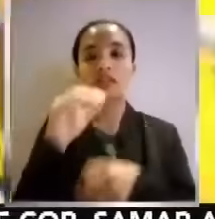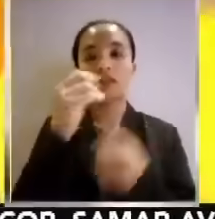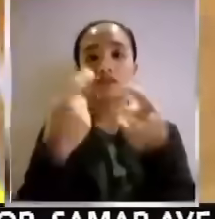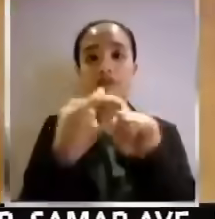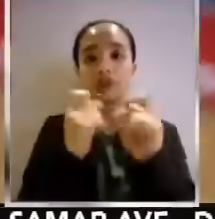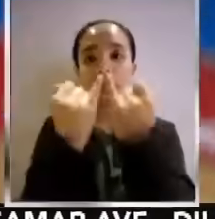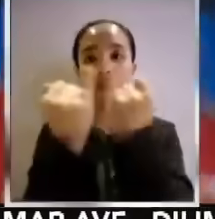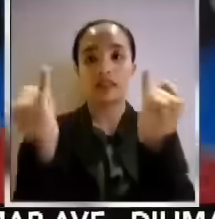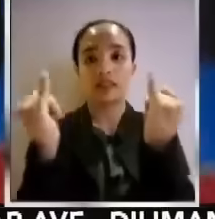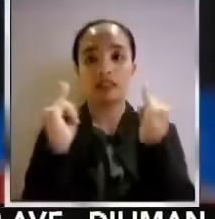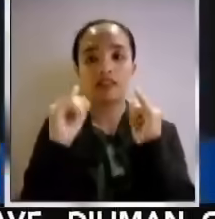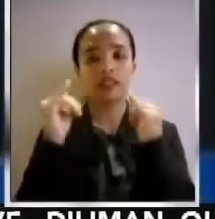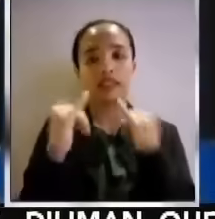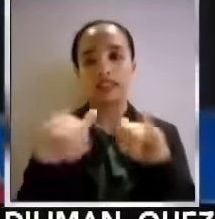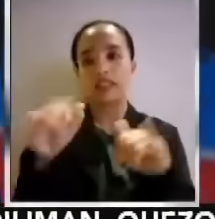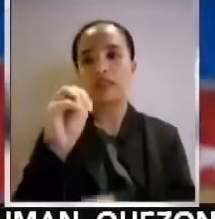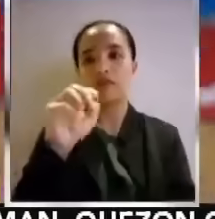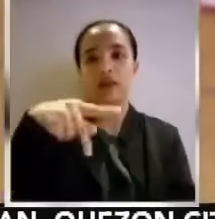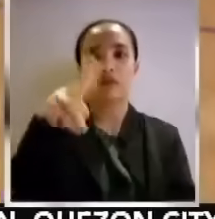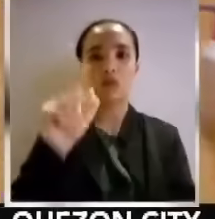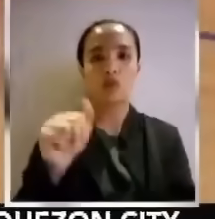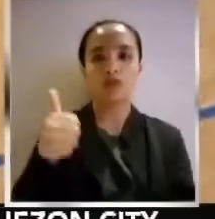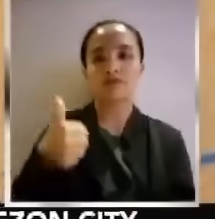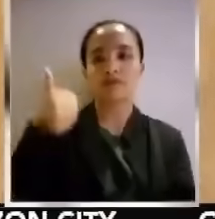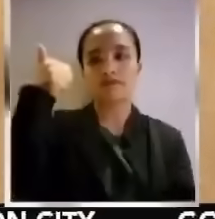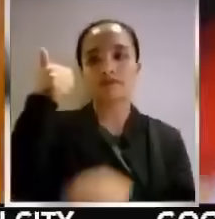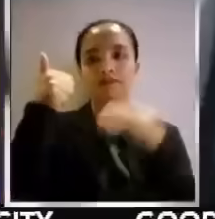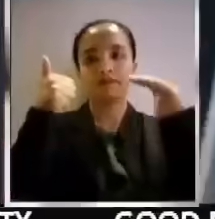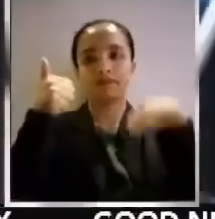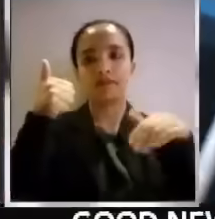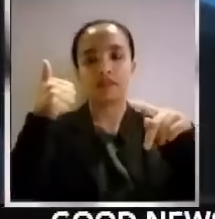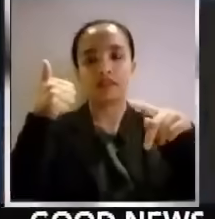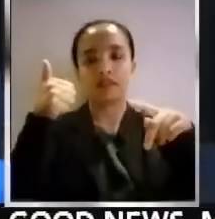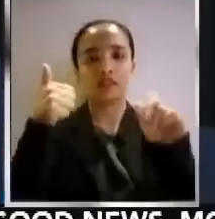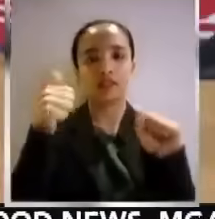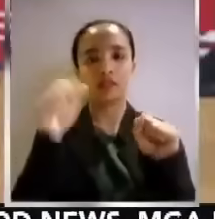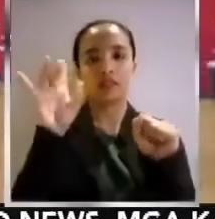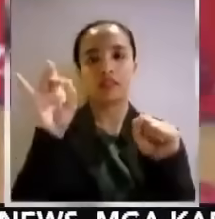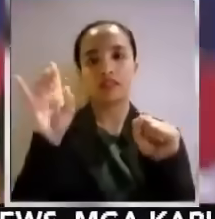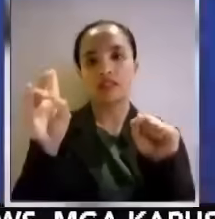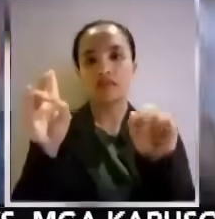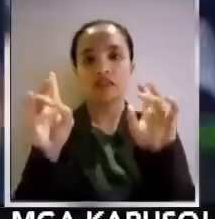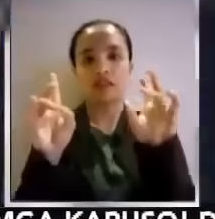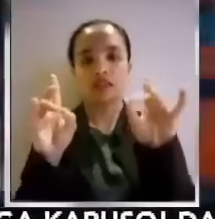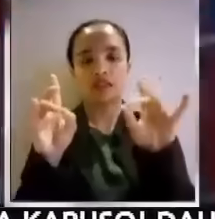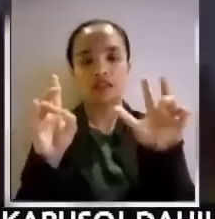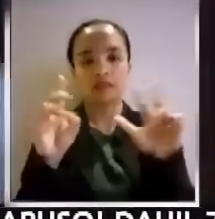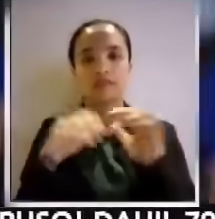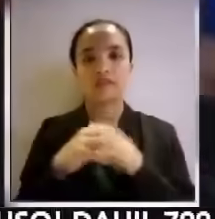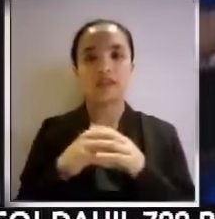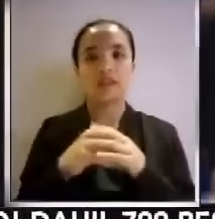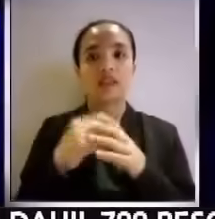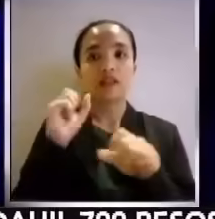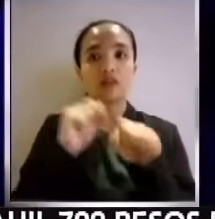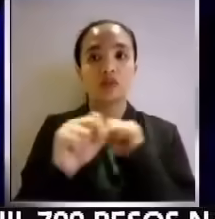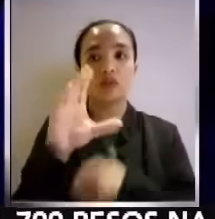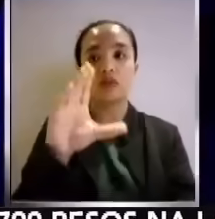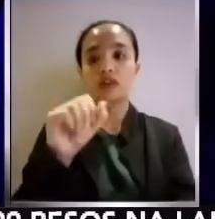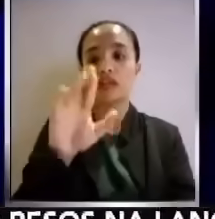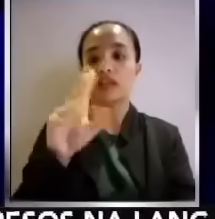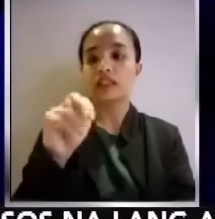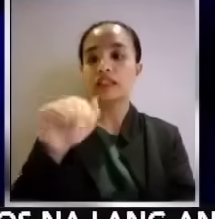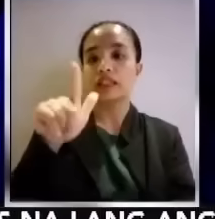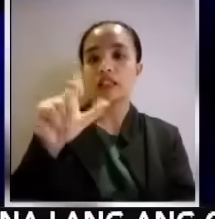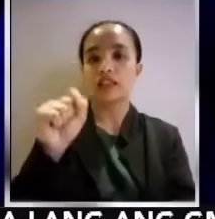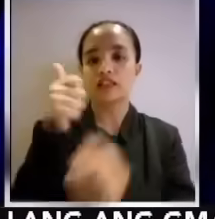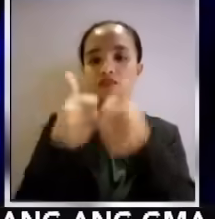Mapua Cardinals kontra sa LPU Pirates sa score na 87-83. Dahil dyan, ang Cardinals na nangunguna sa pinakahuling tali